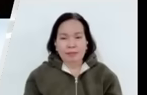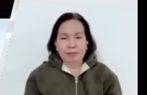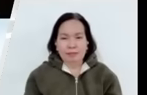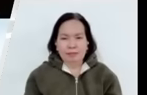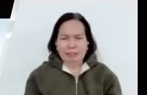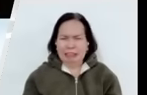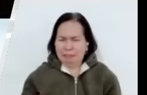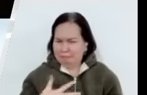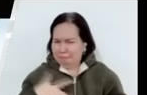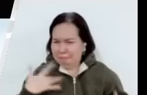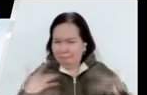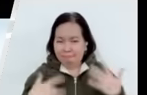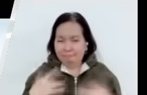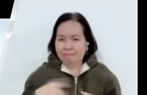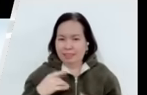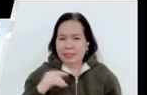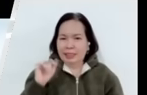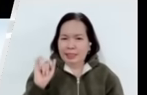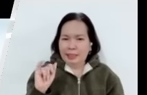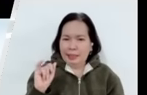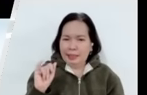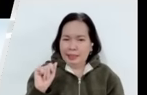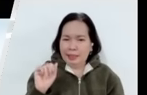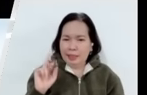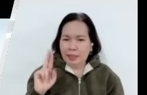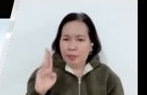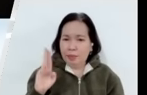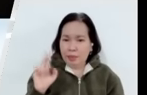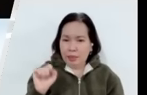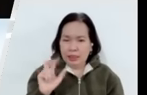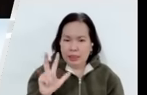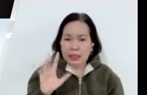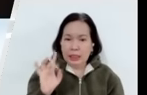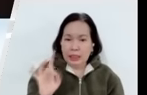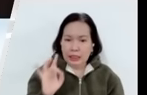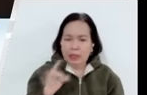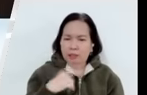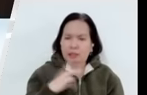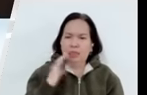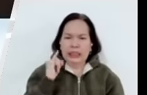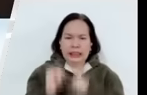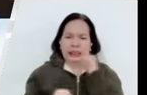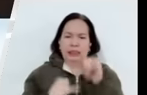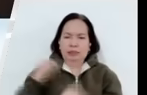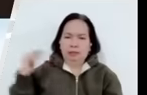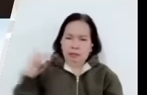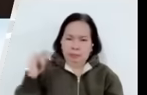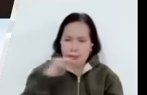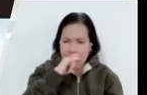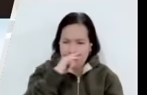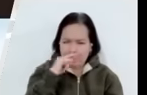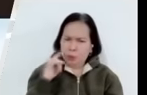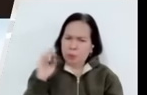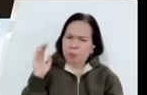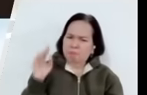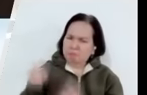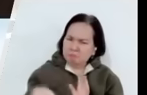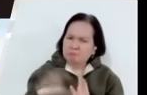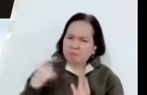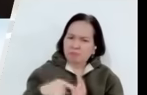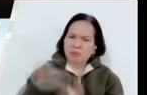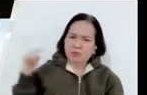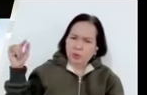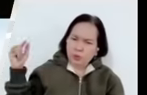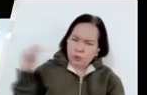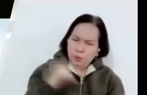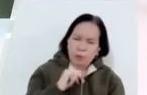Ang Airbus 380 na ino-operate ng isang international airline. Bihira lang po dito sa Pilipinas. Hindi po sila nag-accommodate ng passenger